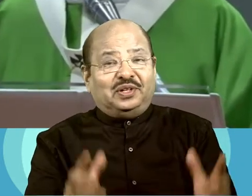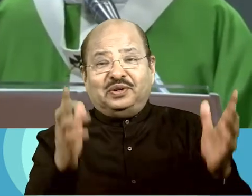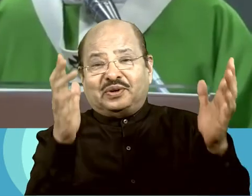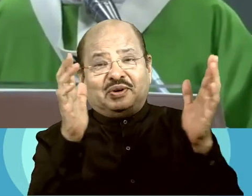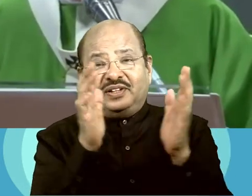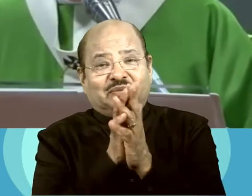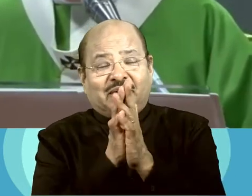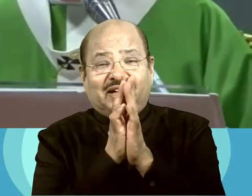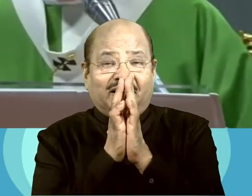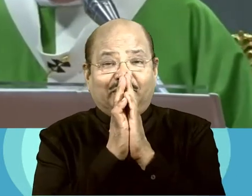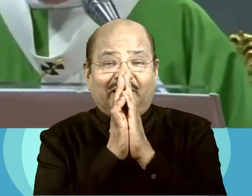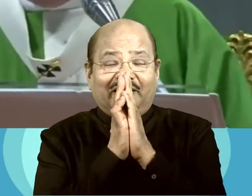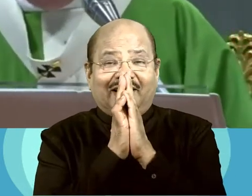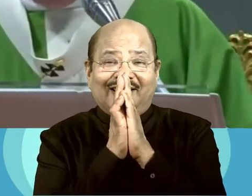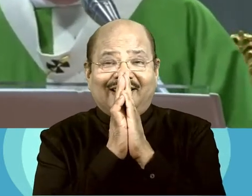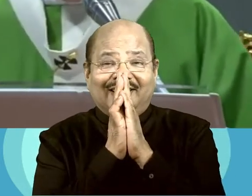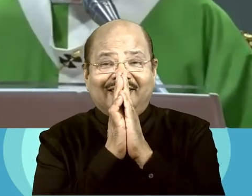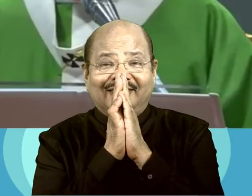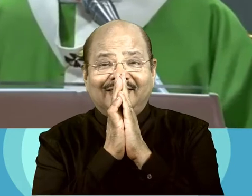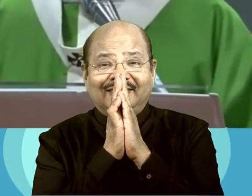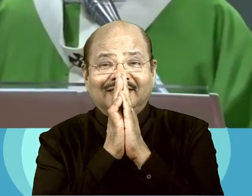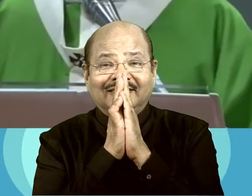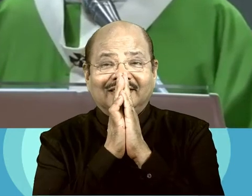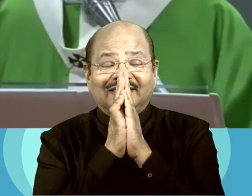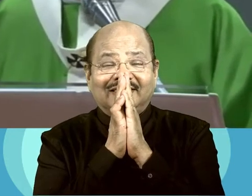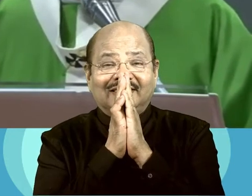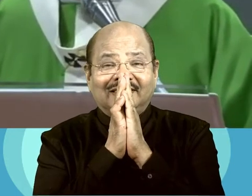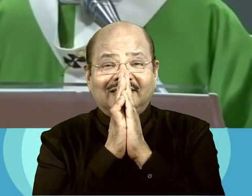എങ്ങനെ പോയി എന്നൊക്കെ ഉള്ളത് ഭയങ്കര വലിയ കാര്യമാണ്.